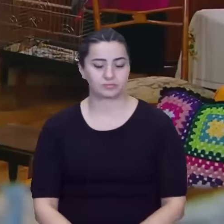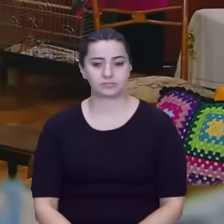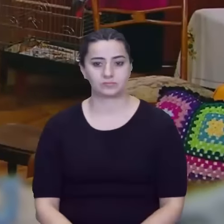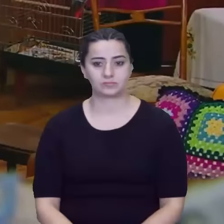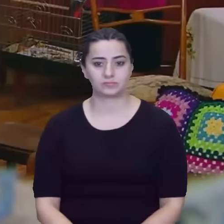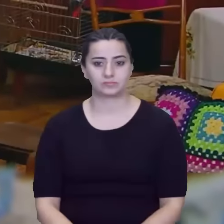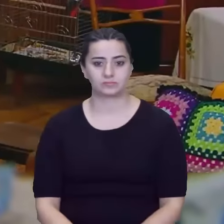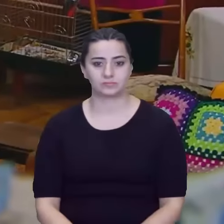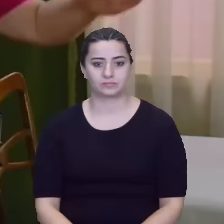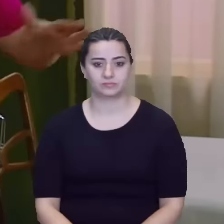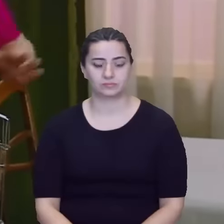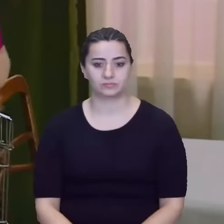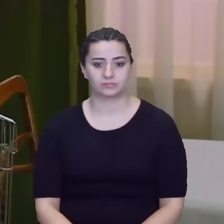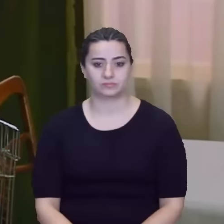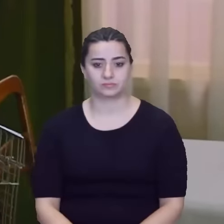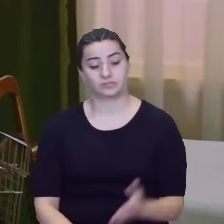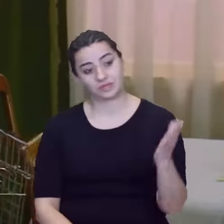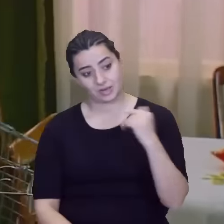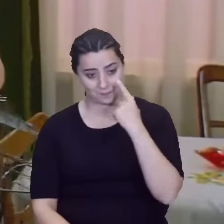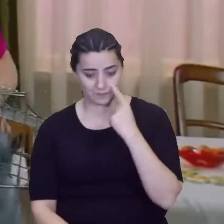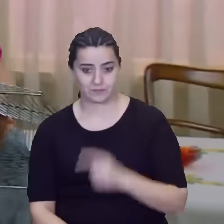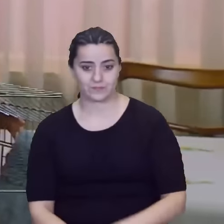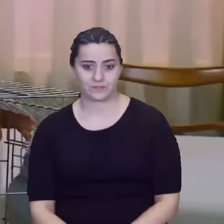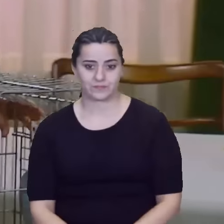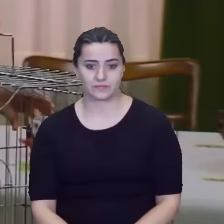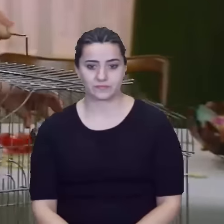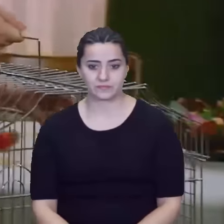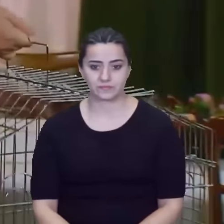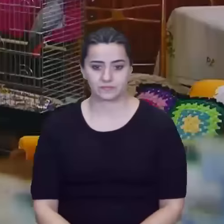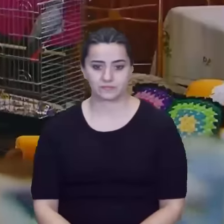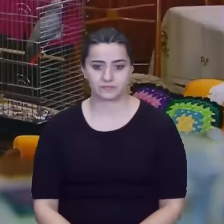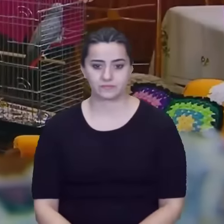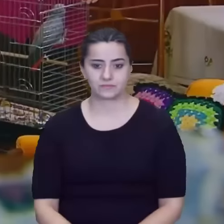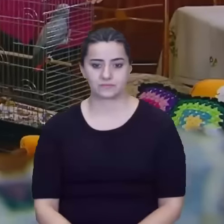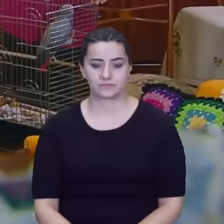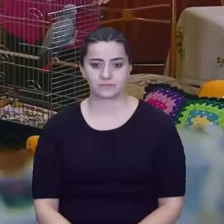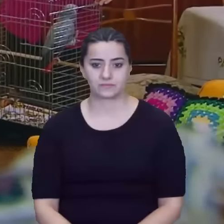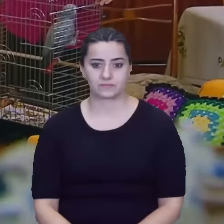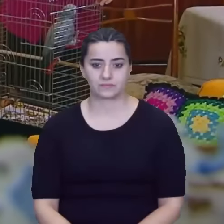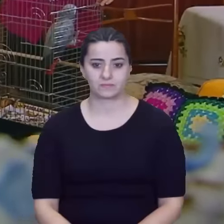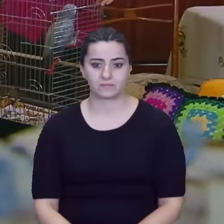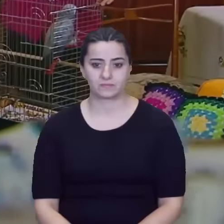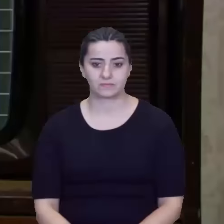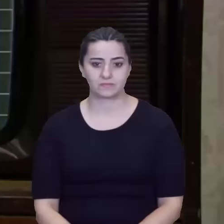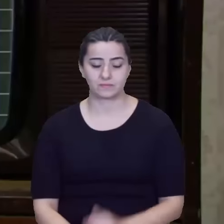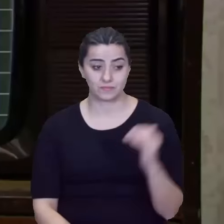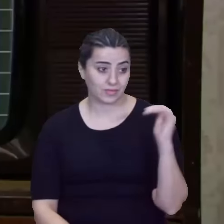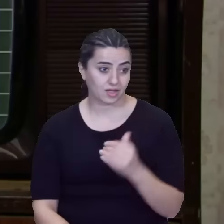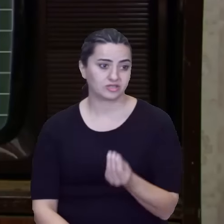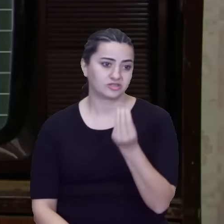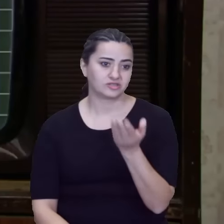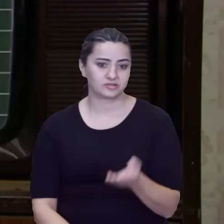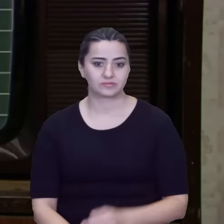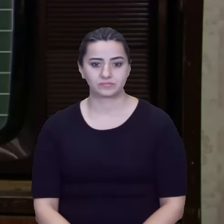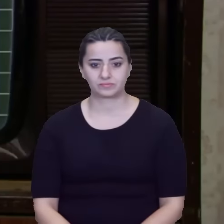Gitti. Yani? Şimdi getir. Getiriyorum bak. Bak. Kafesin altına sehpa getirmişler. Geldi. Tada.